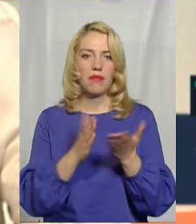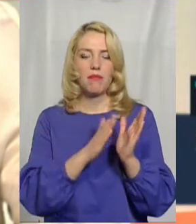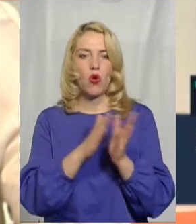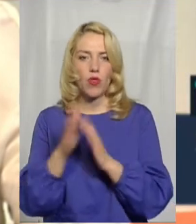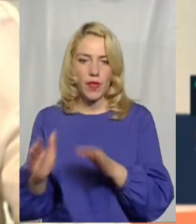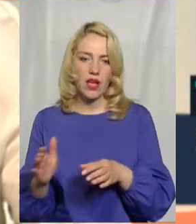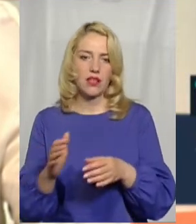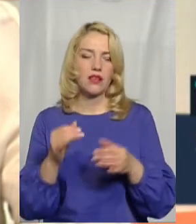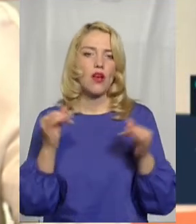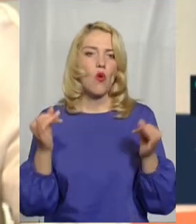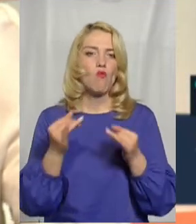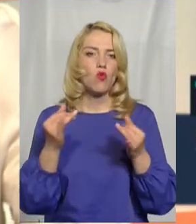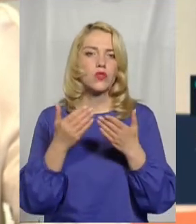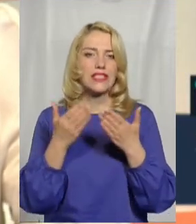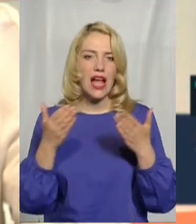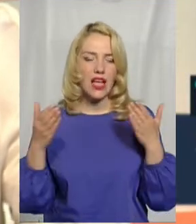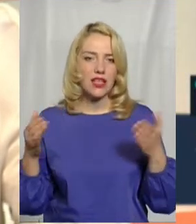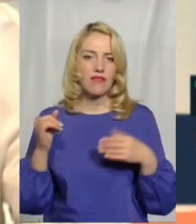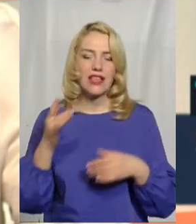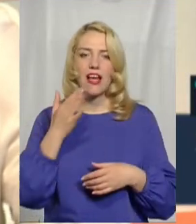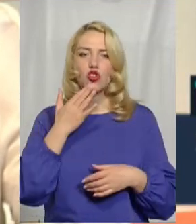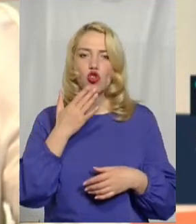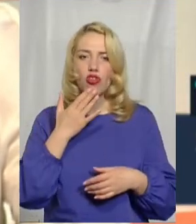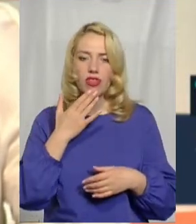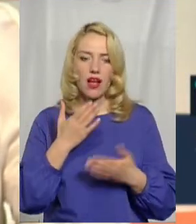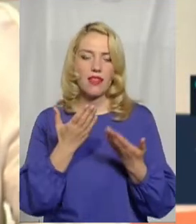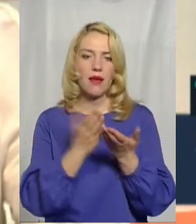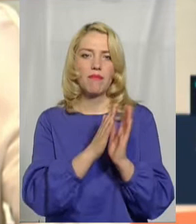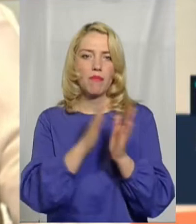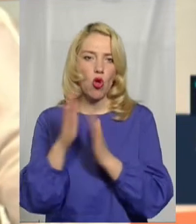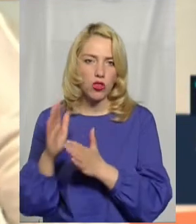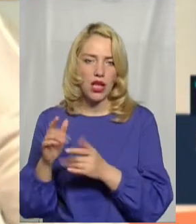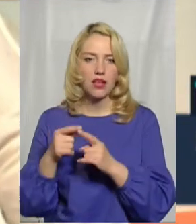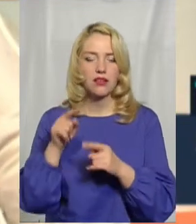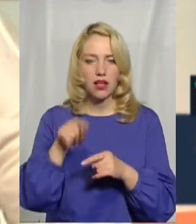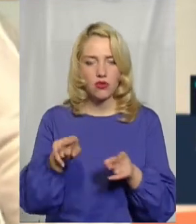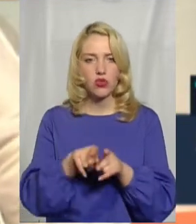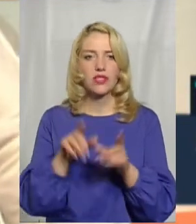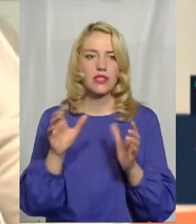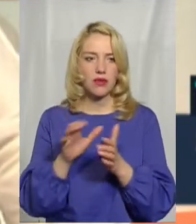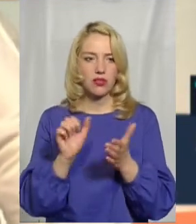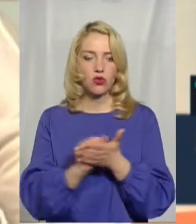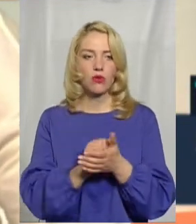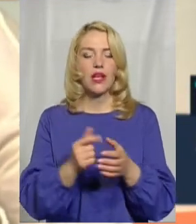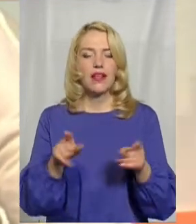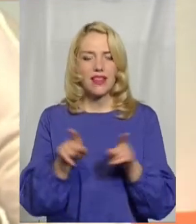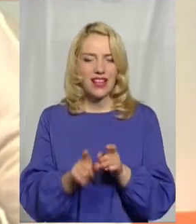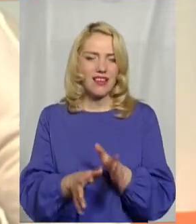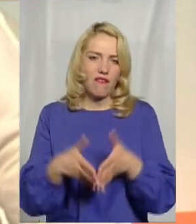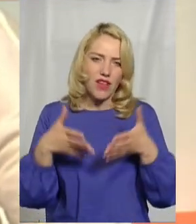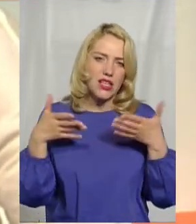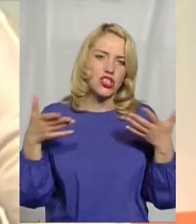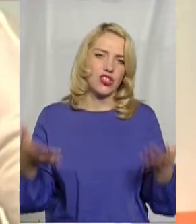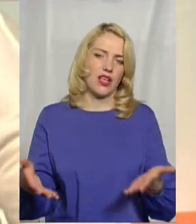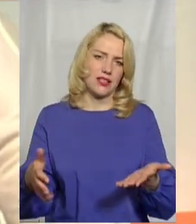бібліотеки, музеїв і бібліотеки, національна бібліотека, в ній також зберігаються документи НАФ. Ось такий величезний масив